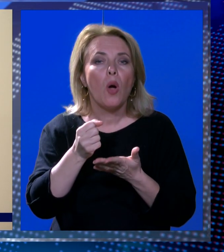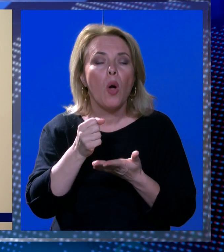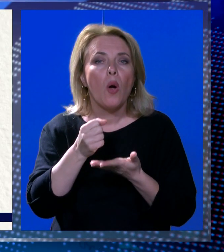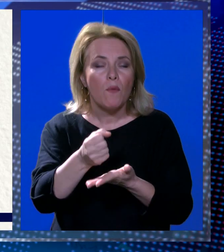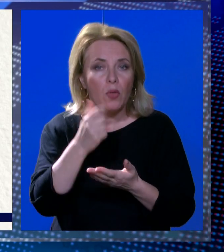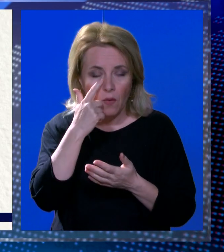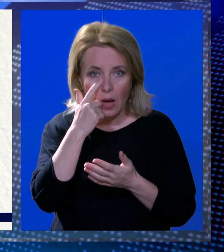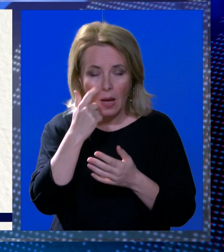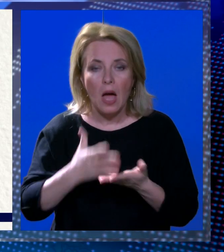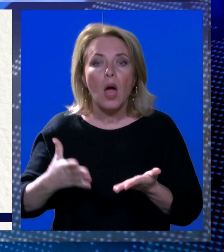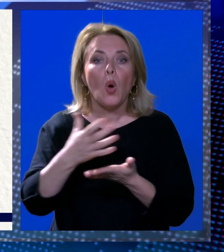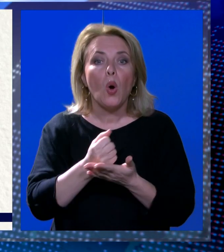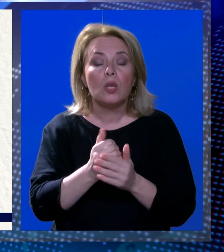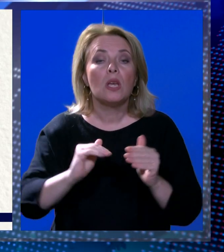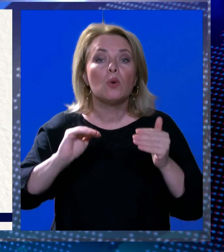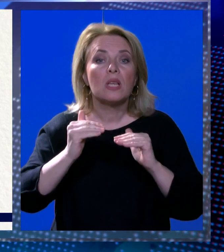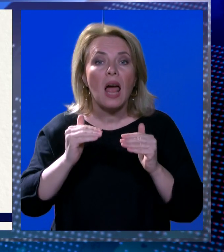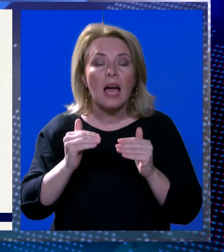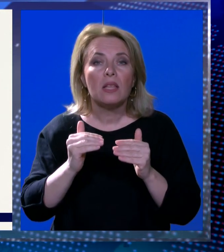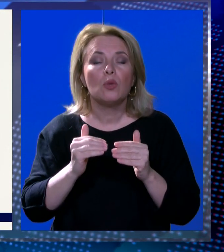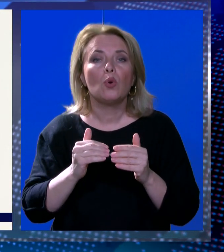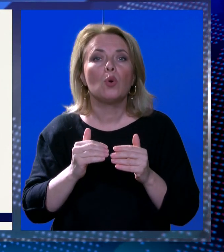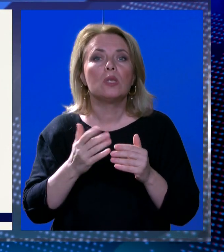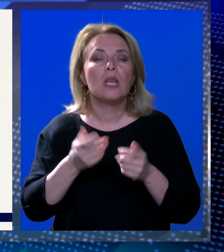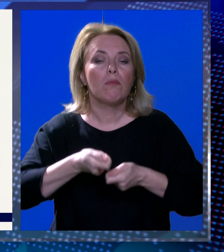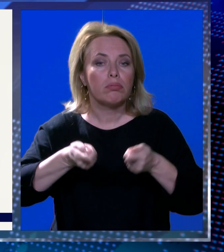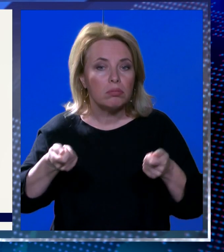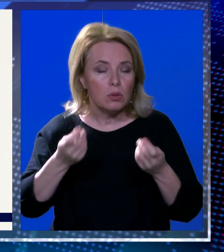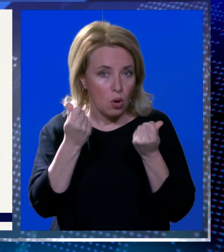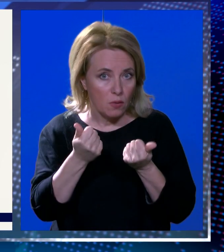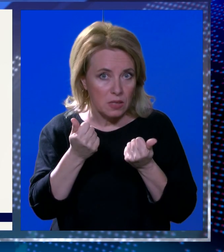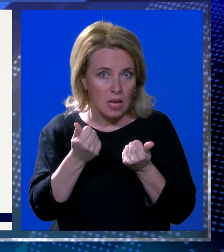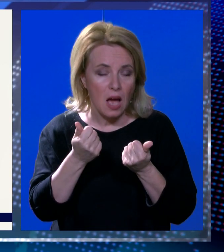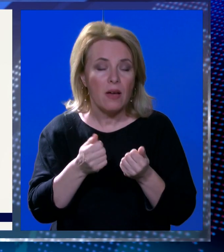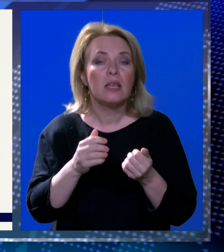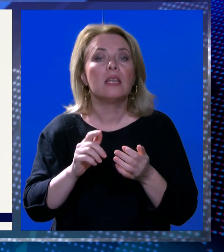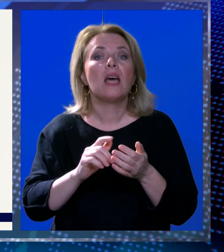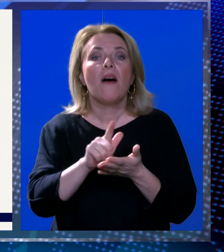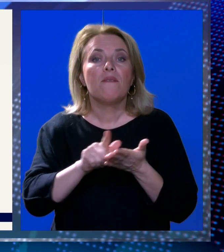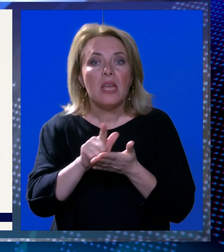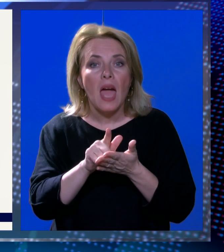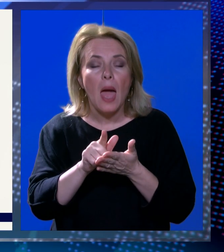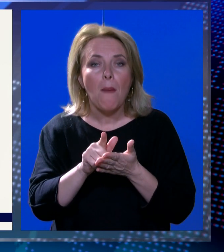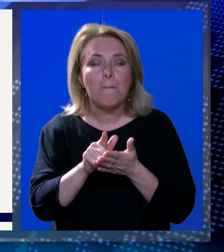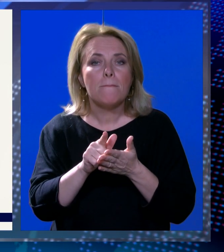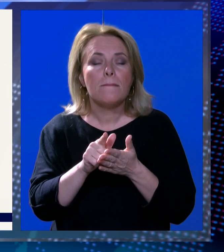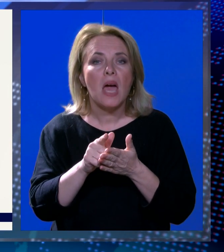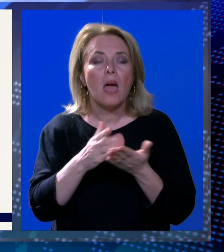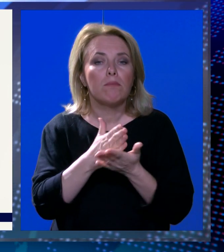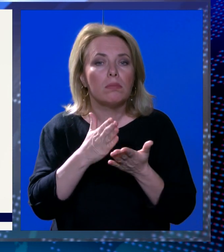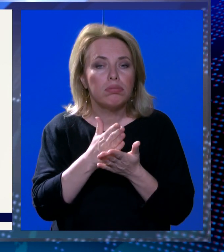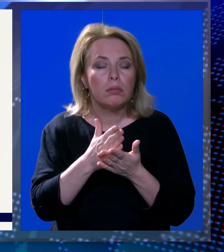odgovora. Korisnik je u skladu s odredbama ugovora o dodjeli bespovratnih sredstava tijekom izvršavanja ugovora